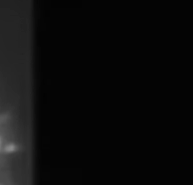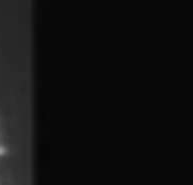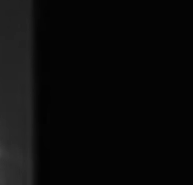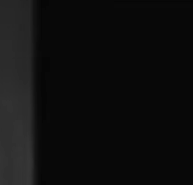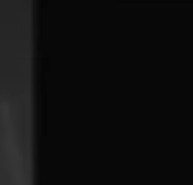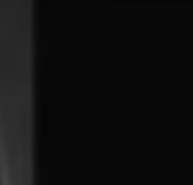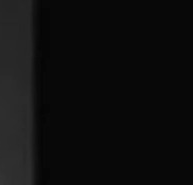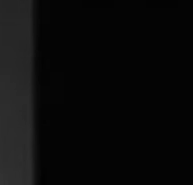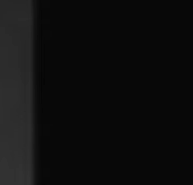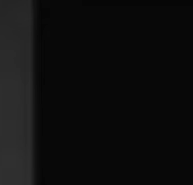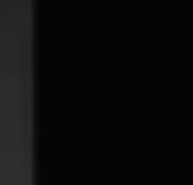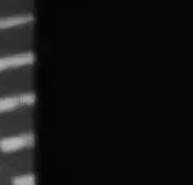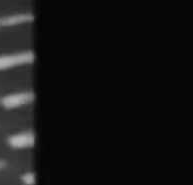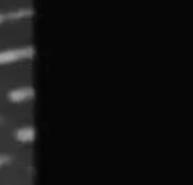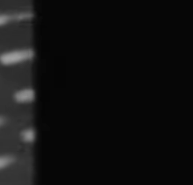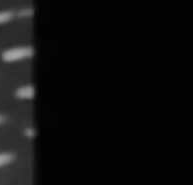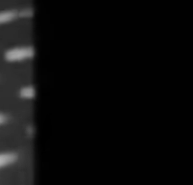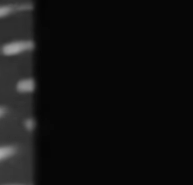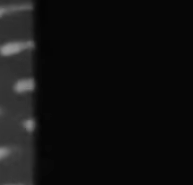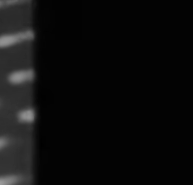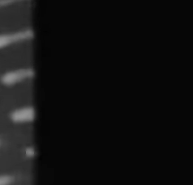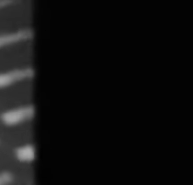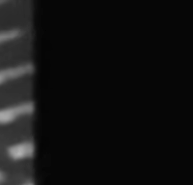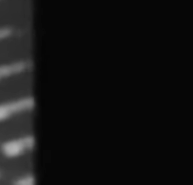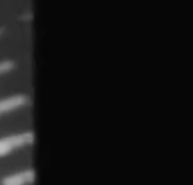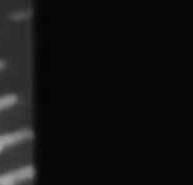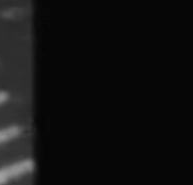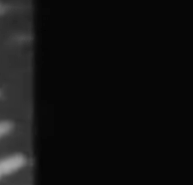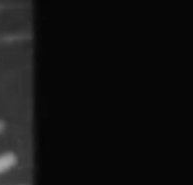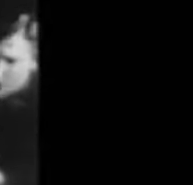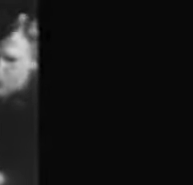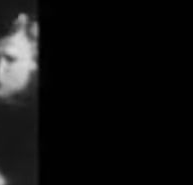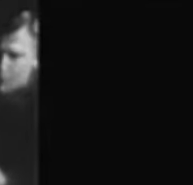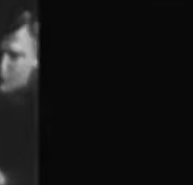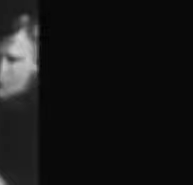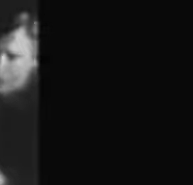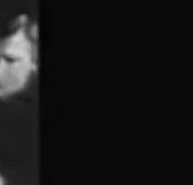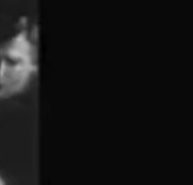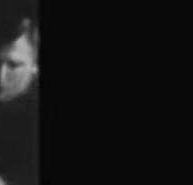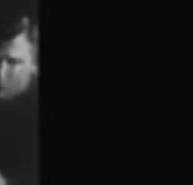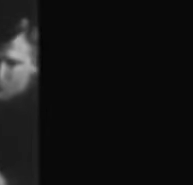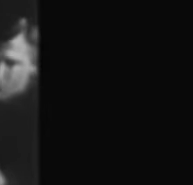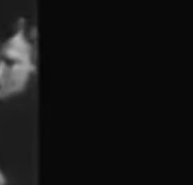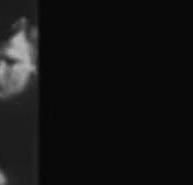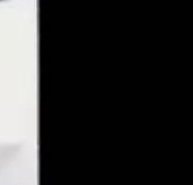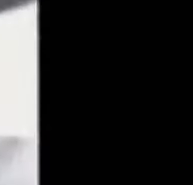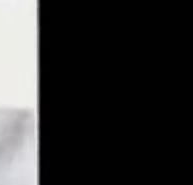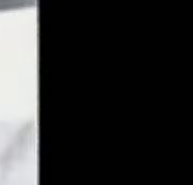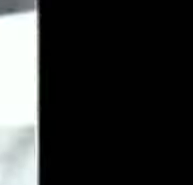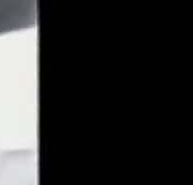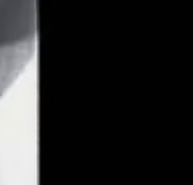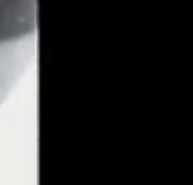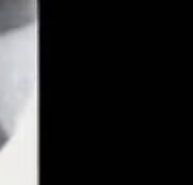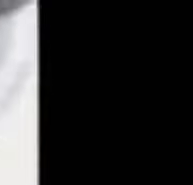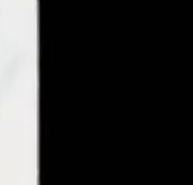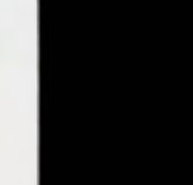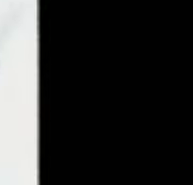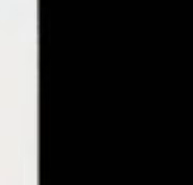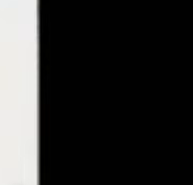Um die Wirtschaft während des Zweiten Weltkrieges am Laufen zu halten, arbeiteten Millionen von Zwangsarbeitern im Deutschen Reich.